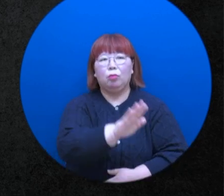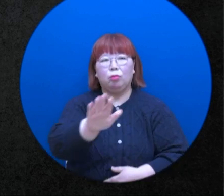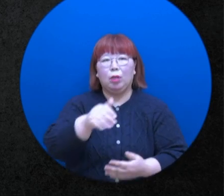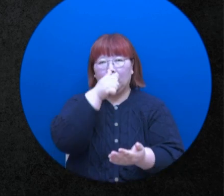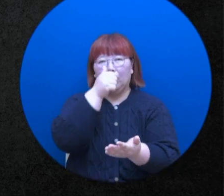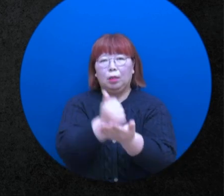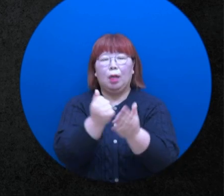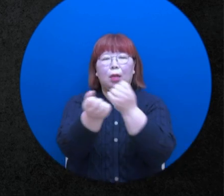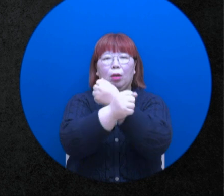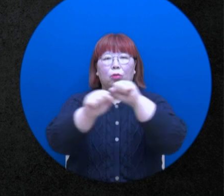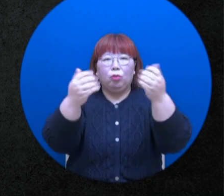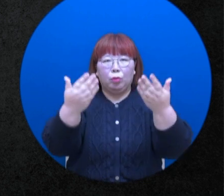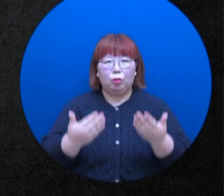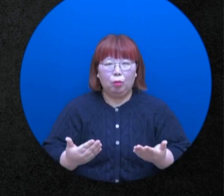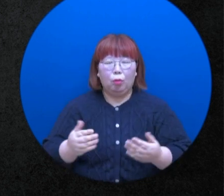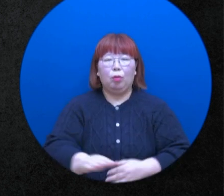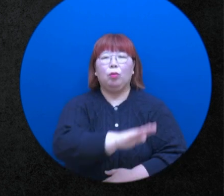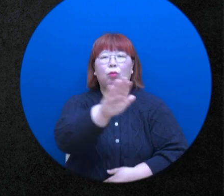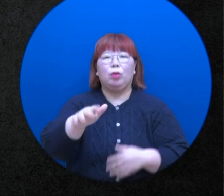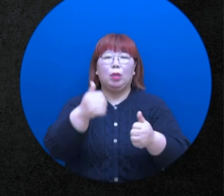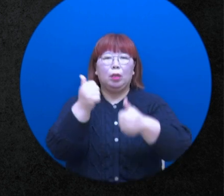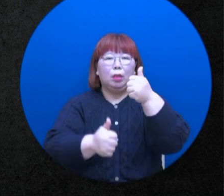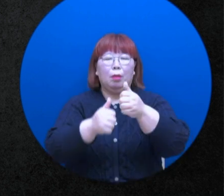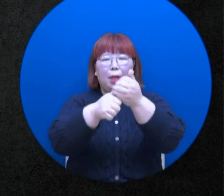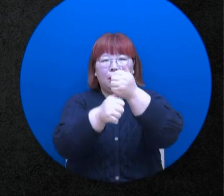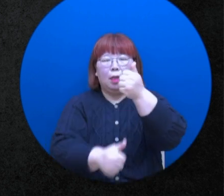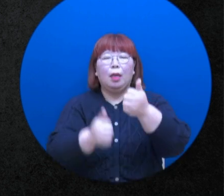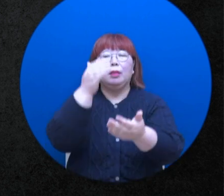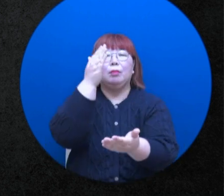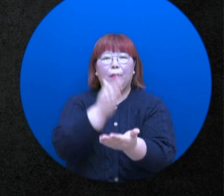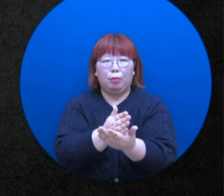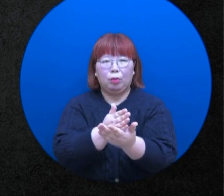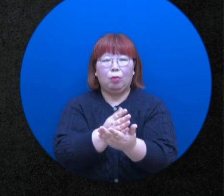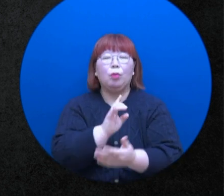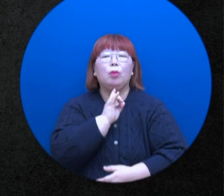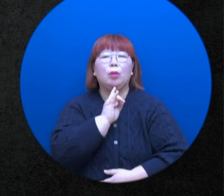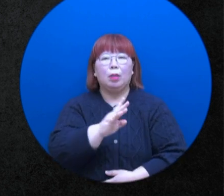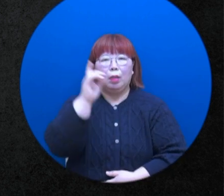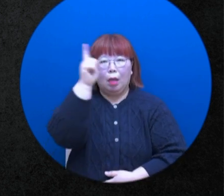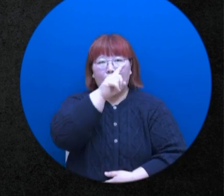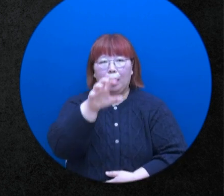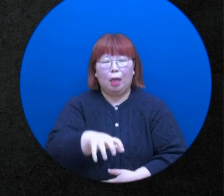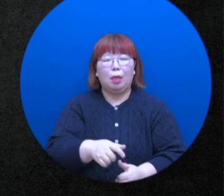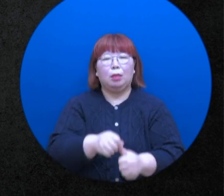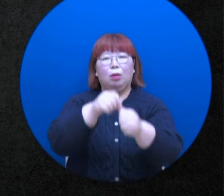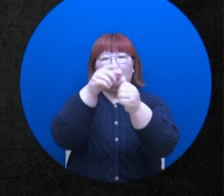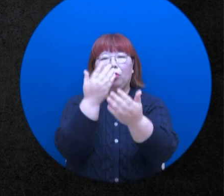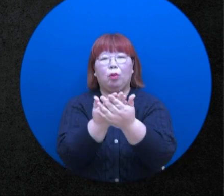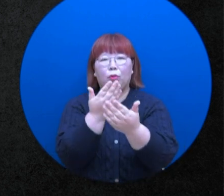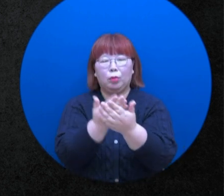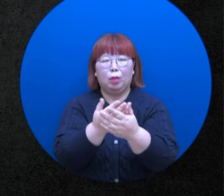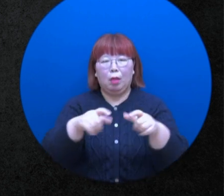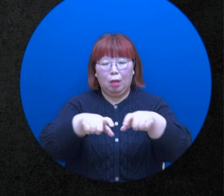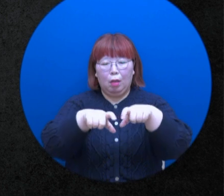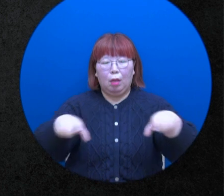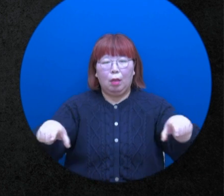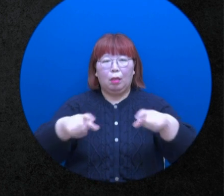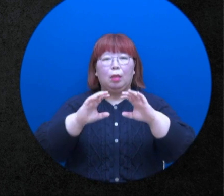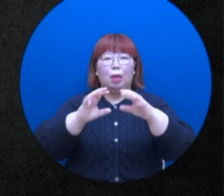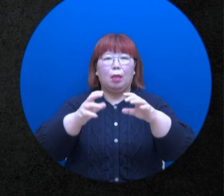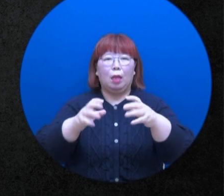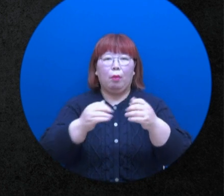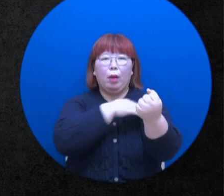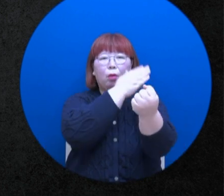우리 죄를 사하여 주옵시고 우리를 시험에 들게 하지 마옵시고 다만 악에서 구하옵소서.